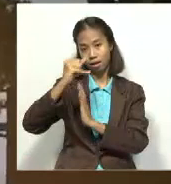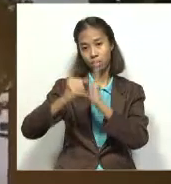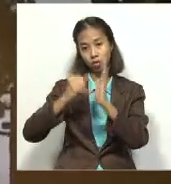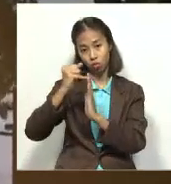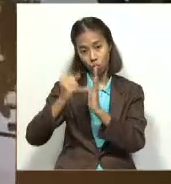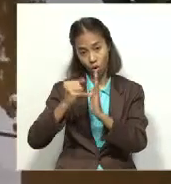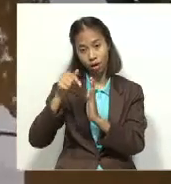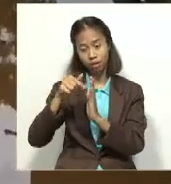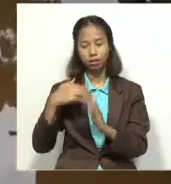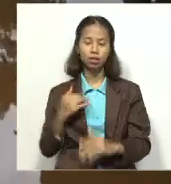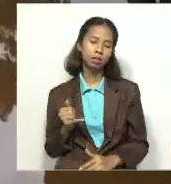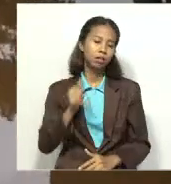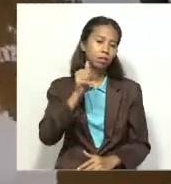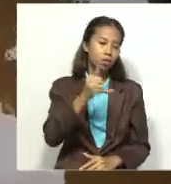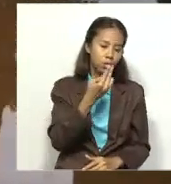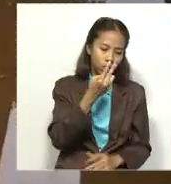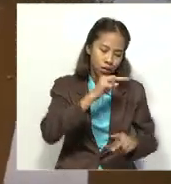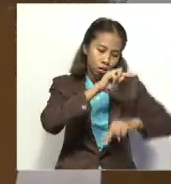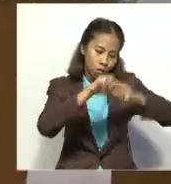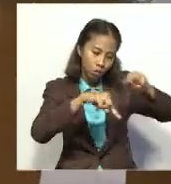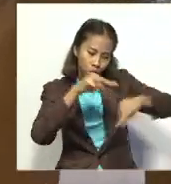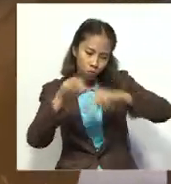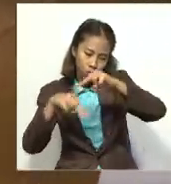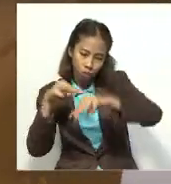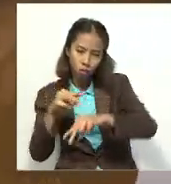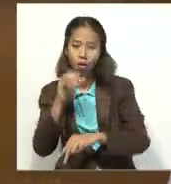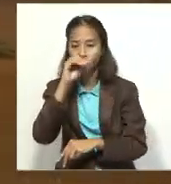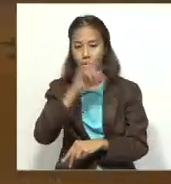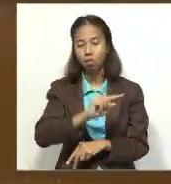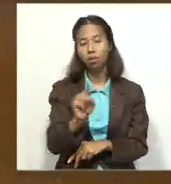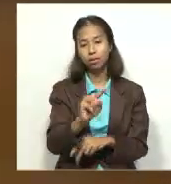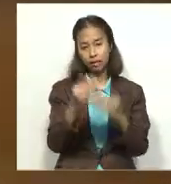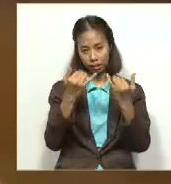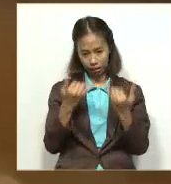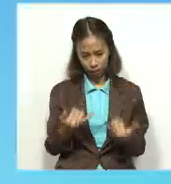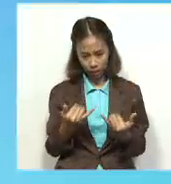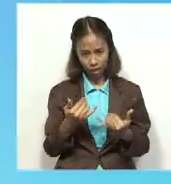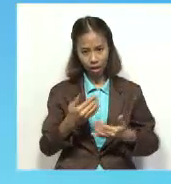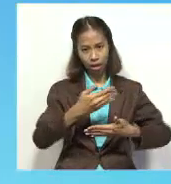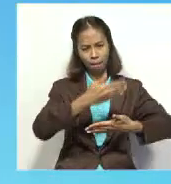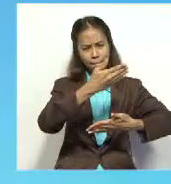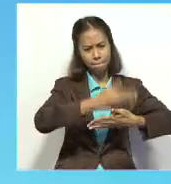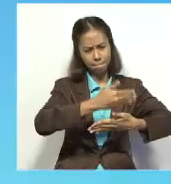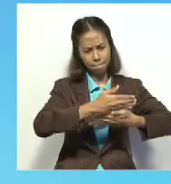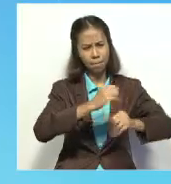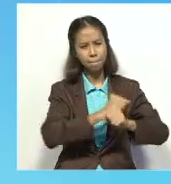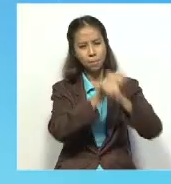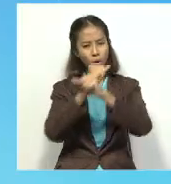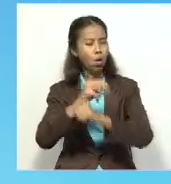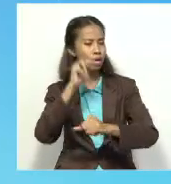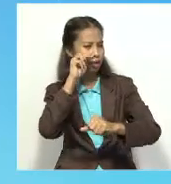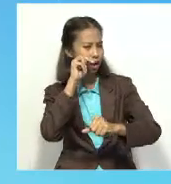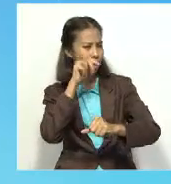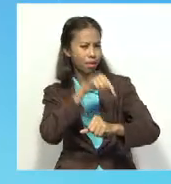ชกุลที่เดินทางไปตรวจสถานการณ์น้ำในพื้นที่ก็บอกค่ะว่าผนังกั้นน้ำที่พังก็เนื่องจากมีสภาพเก่า